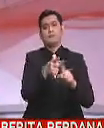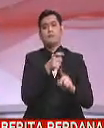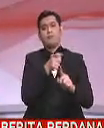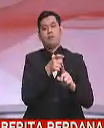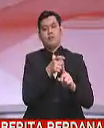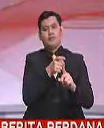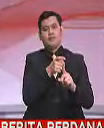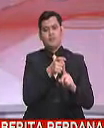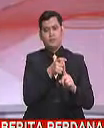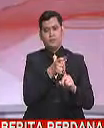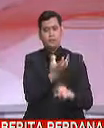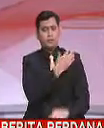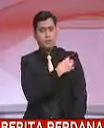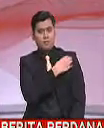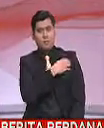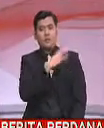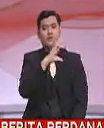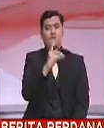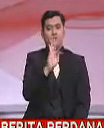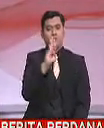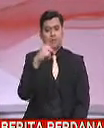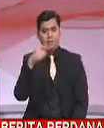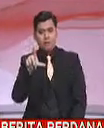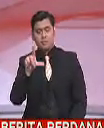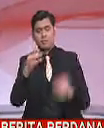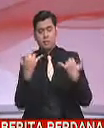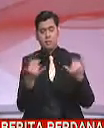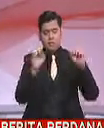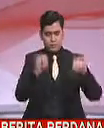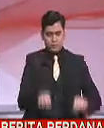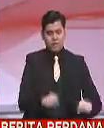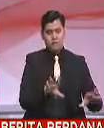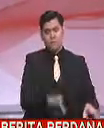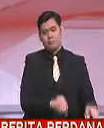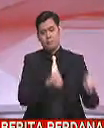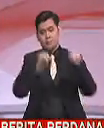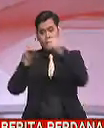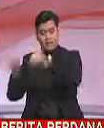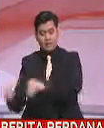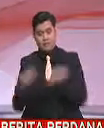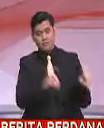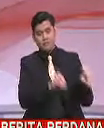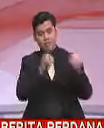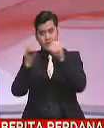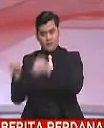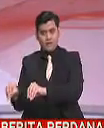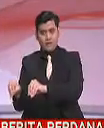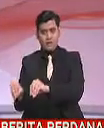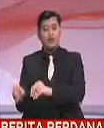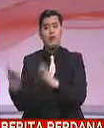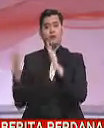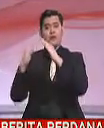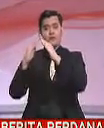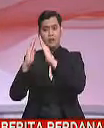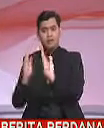sebagainya, sekarang ini mereka dapatlah berpindah ke rumah-rumah sewa yang sempurna. Sebahagian pada